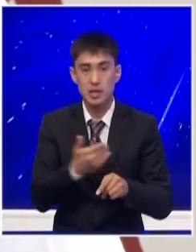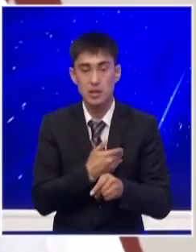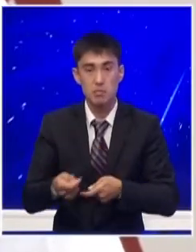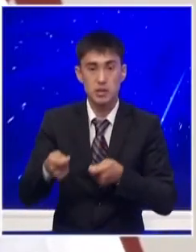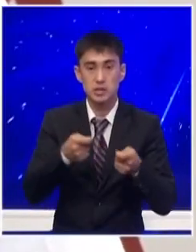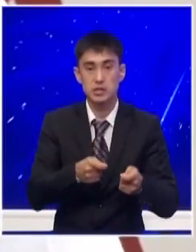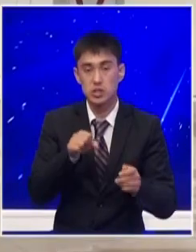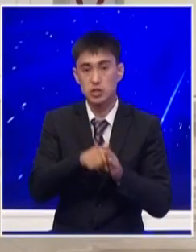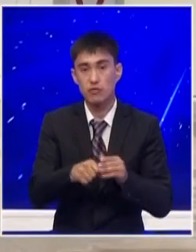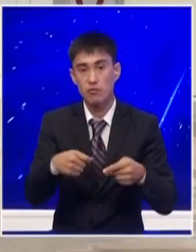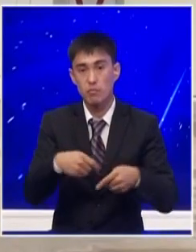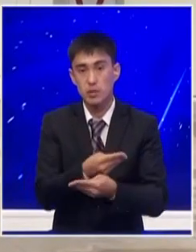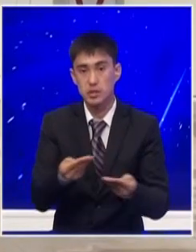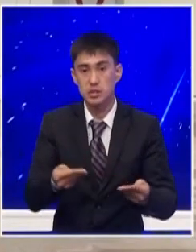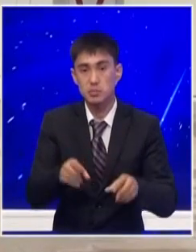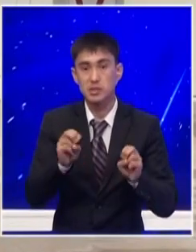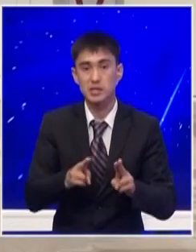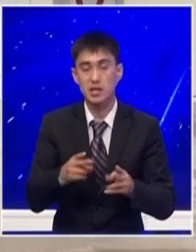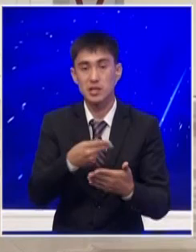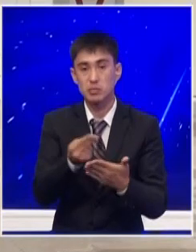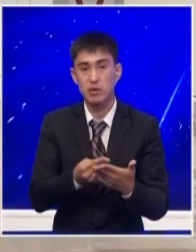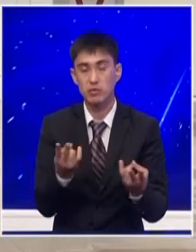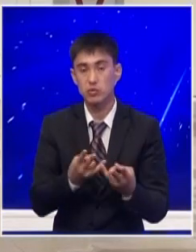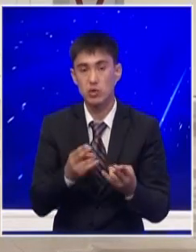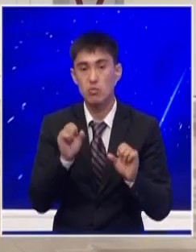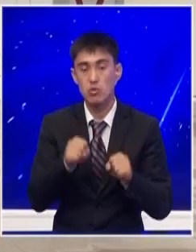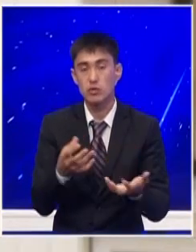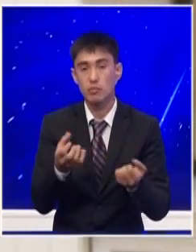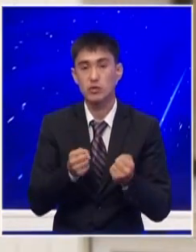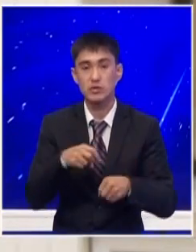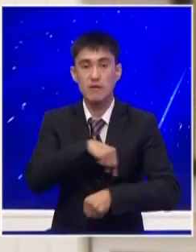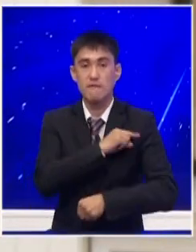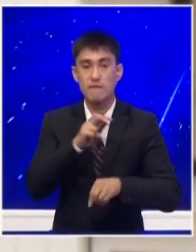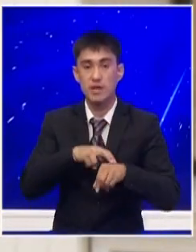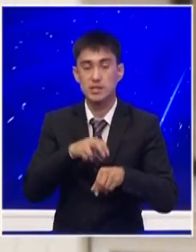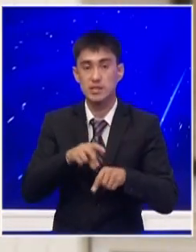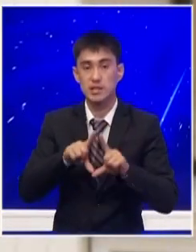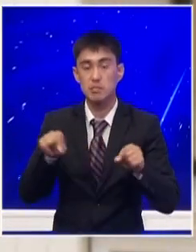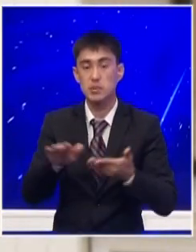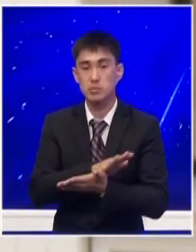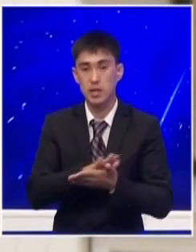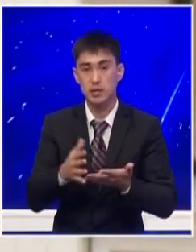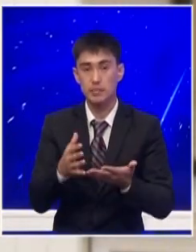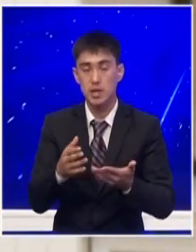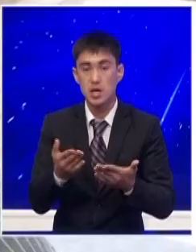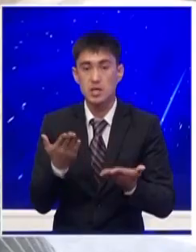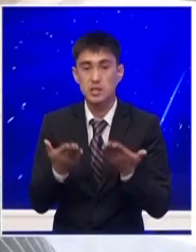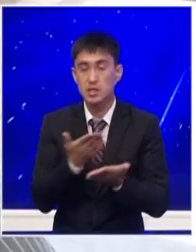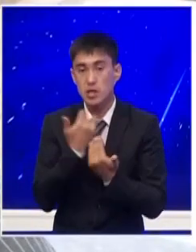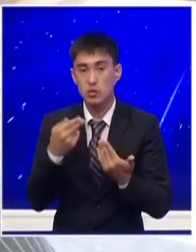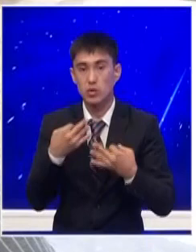в этом году жертвоприношение, нужна специалистка. Справка. Ее можно получить в ветцентре совершенно бесплатно. В случае отсутствия